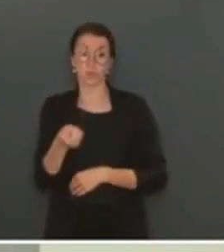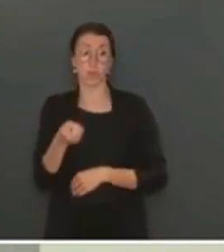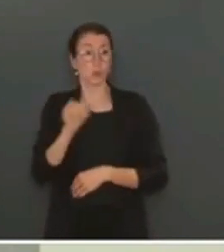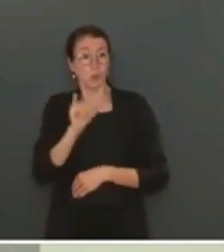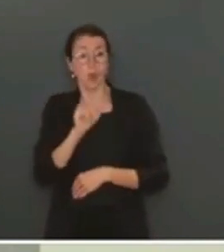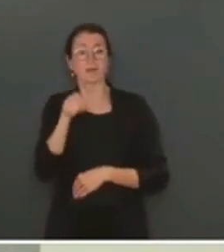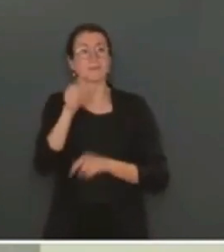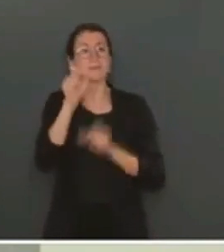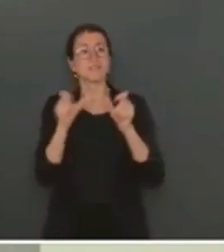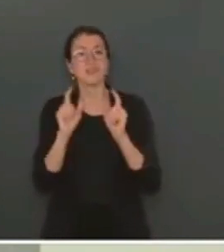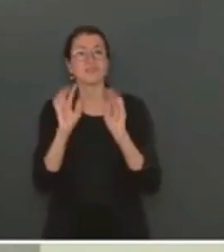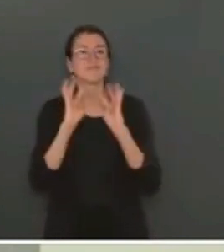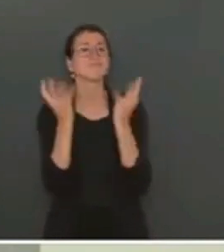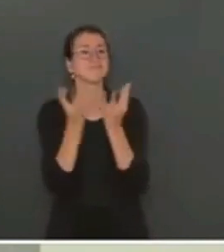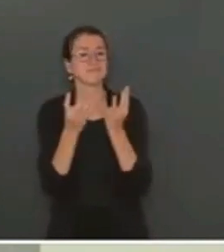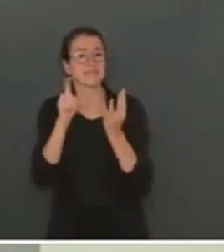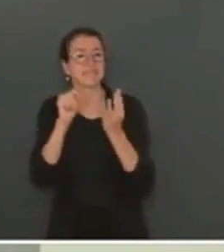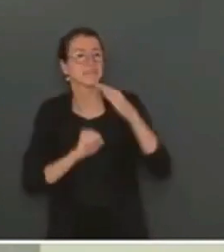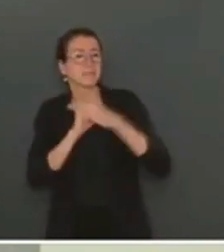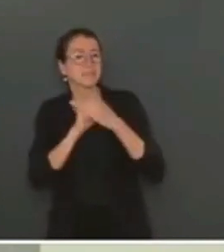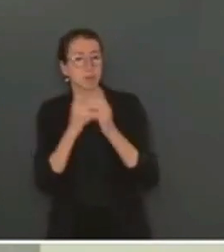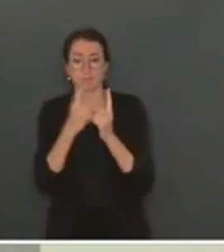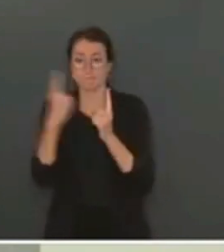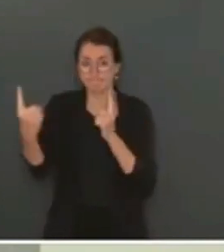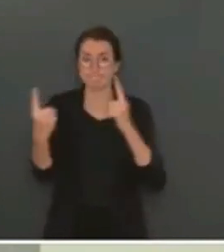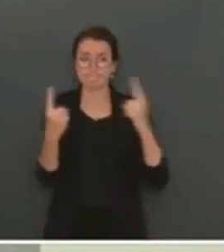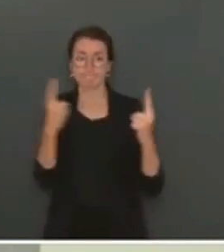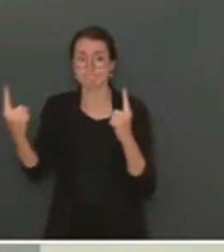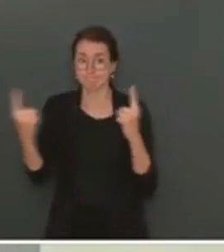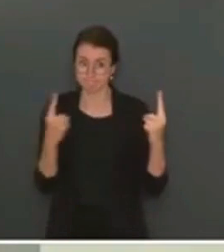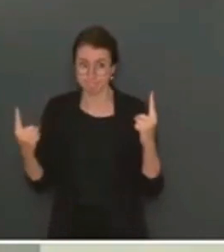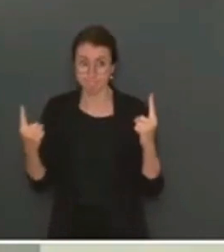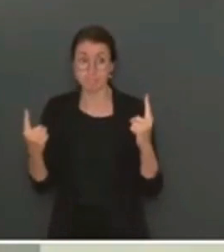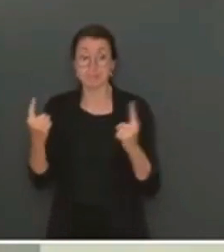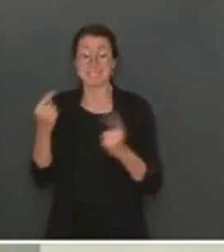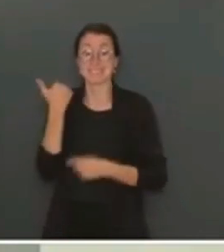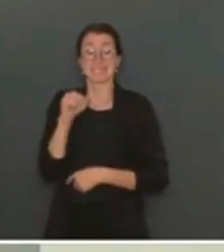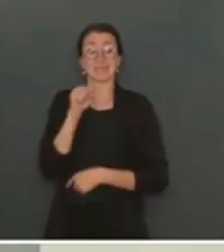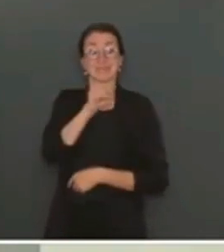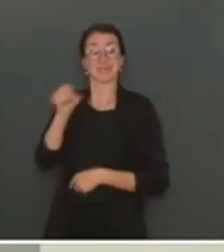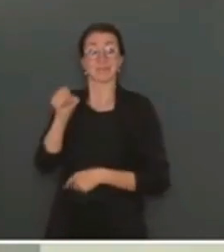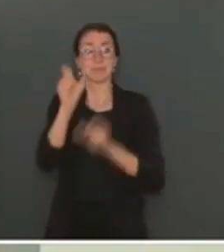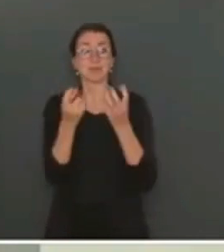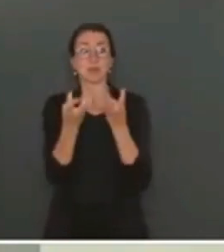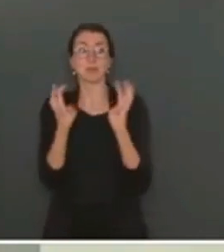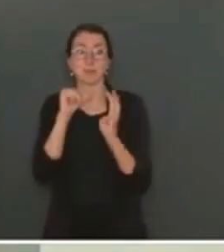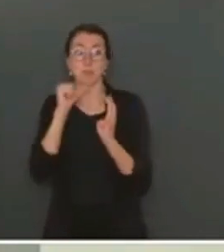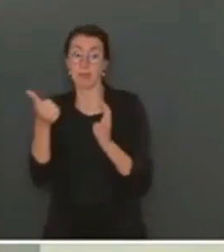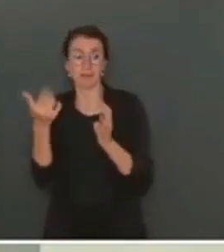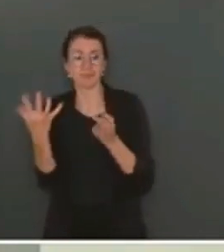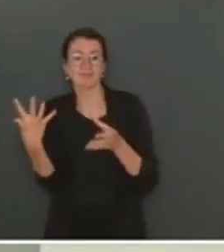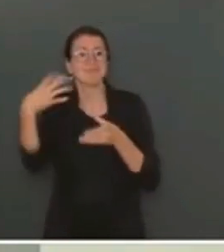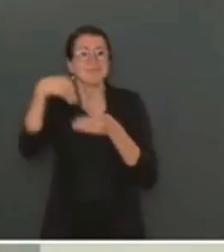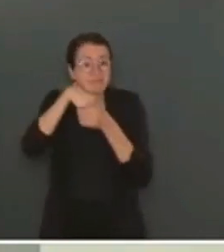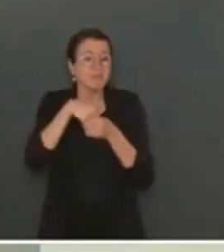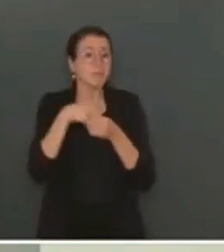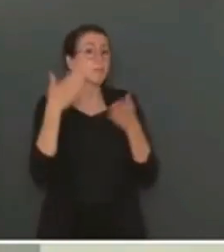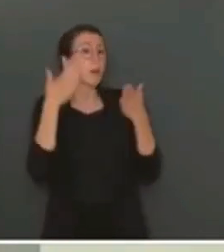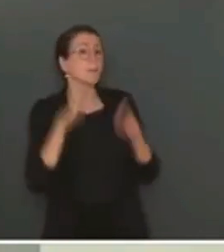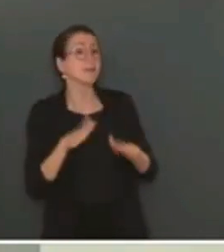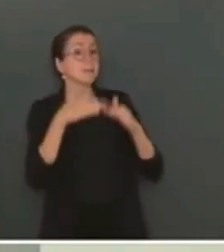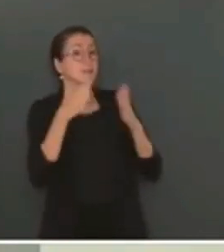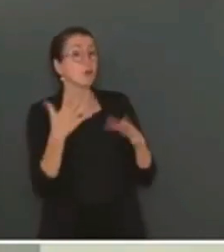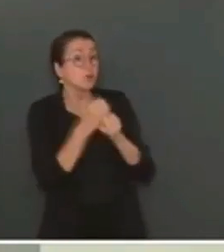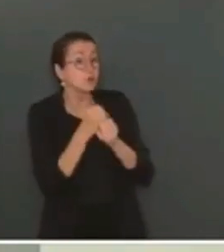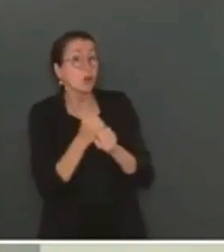sécurité lorsque ces personnes ne font pas partie de votre foyer ou de votre bulle. Néanmoins,